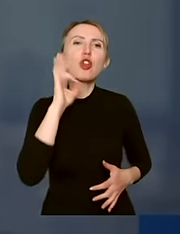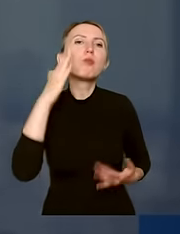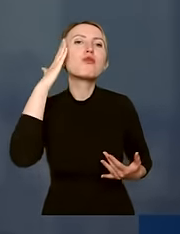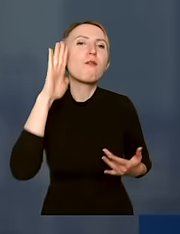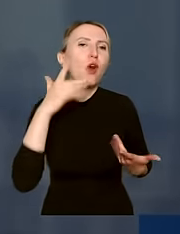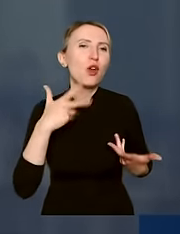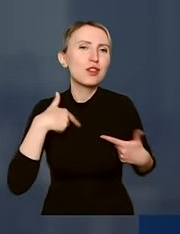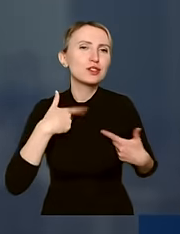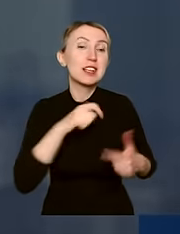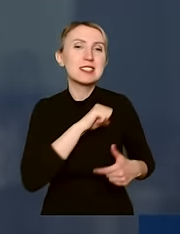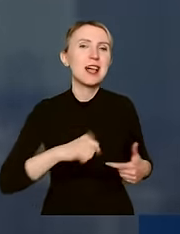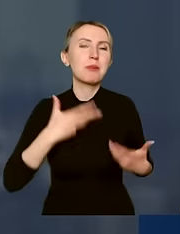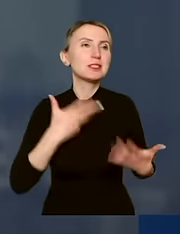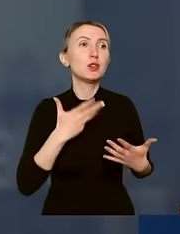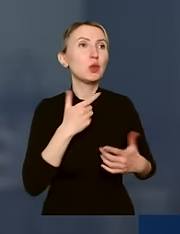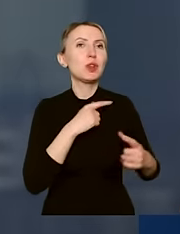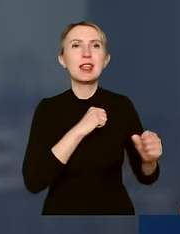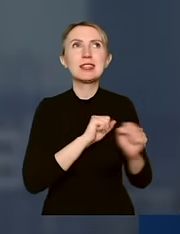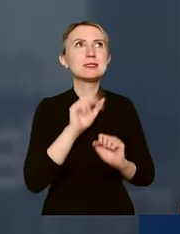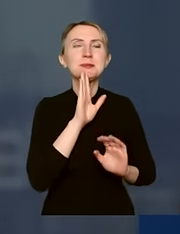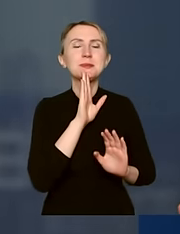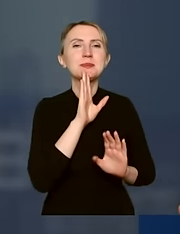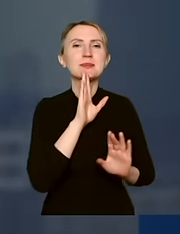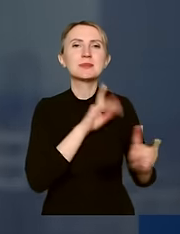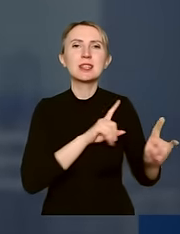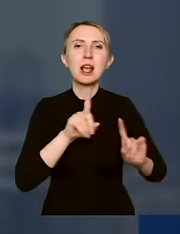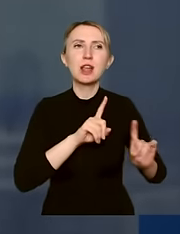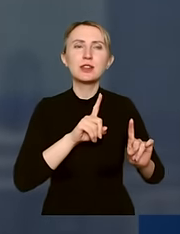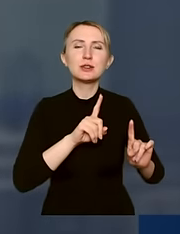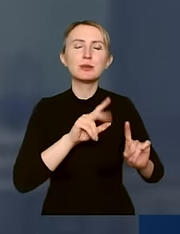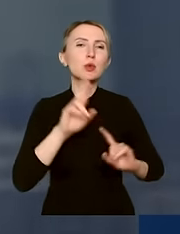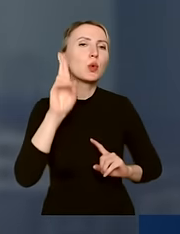słyszałam, że dobrowolne niekoniecznie trzeba rozumieć,